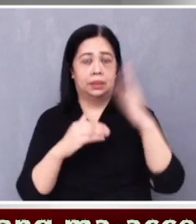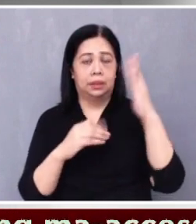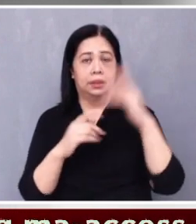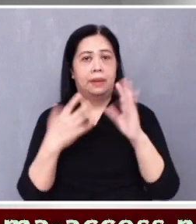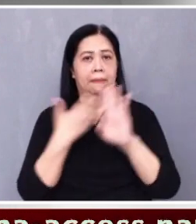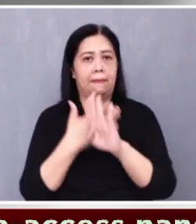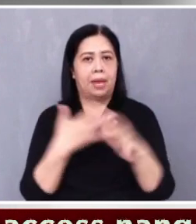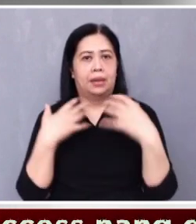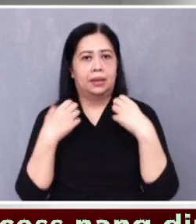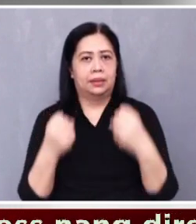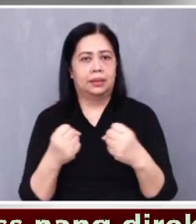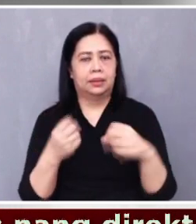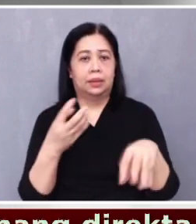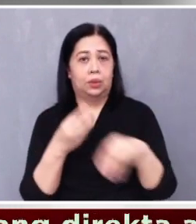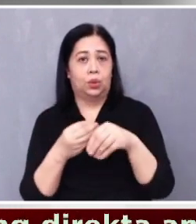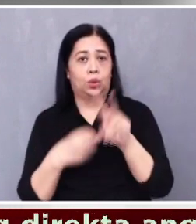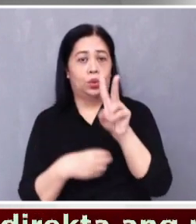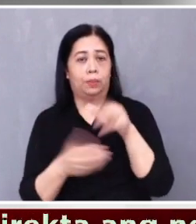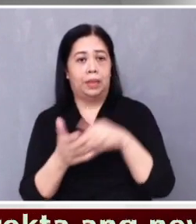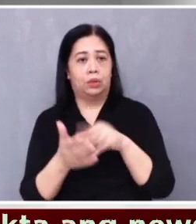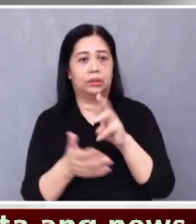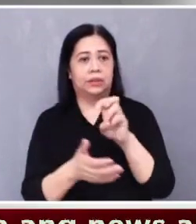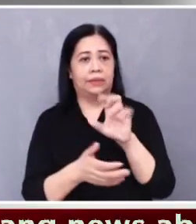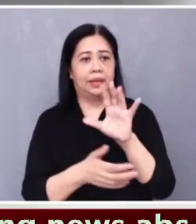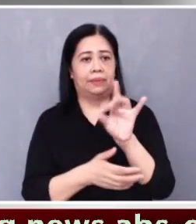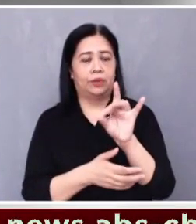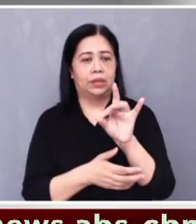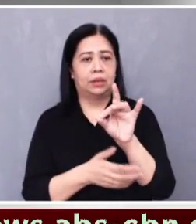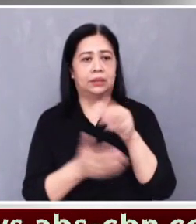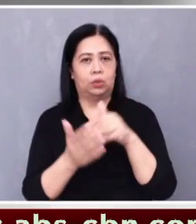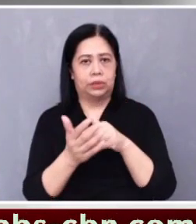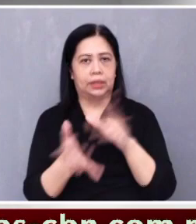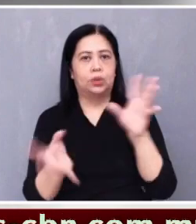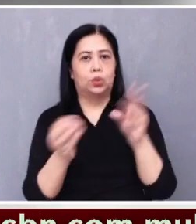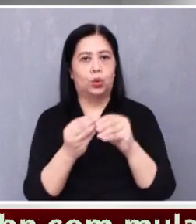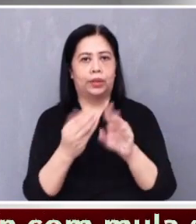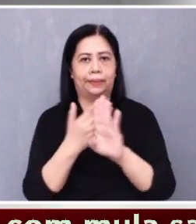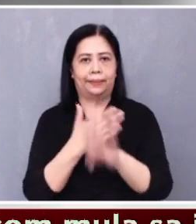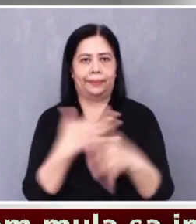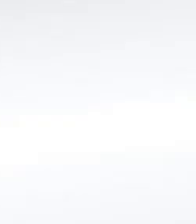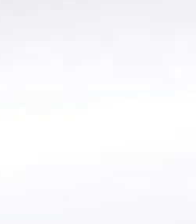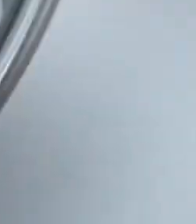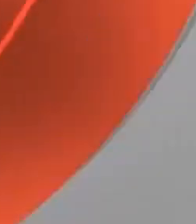sa higit 2,748,000 total recoveries.